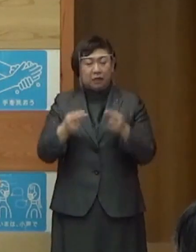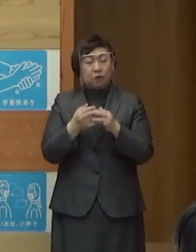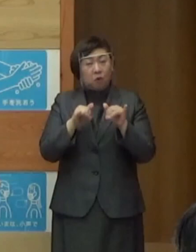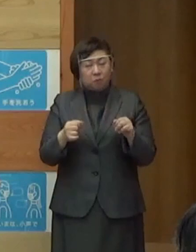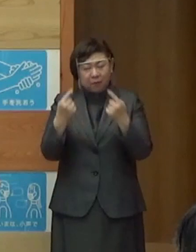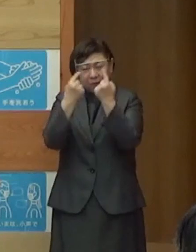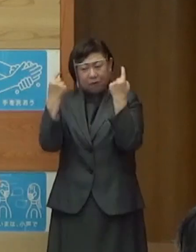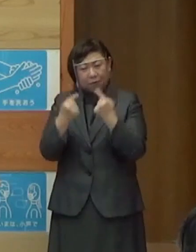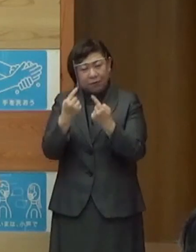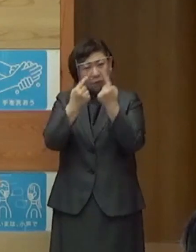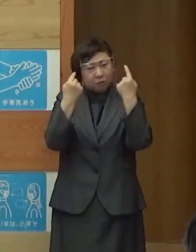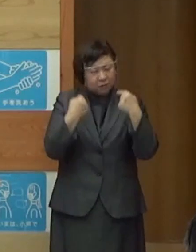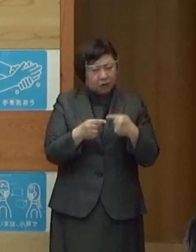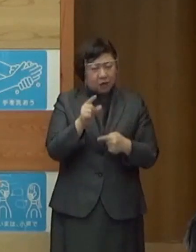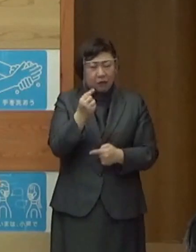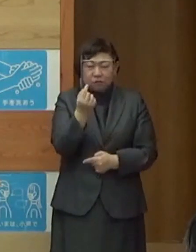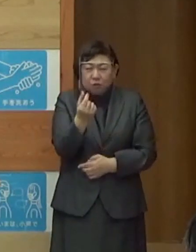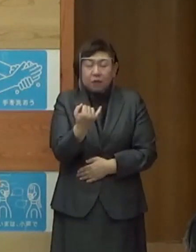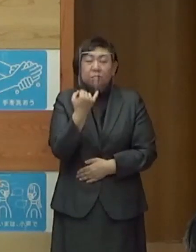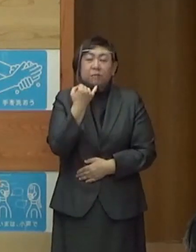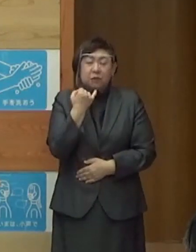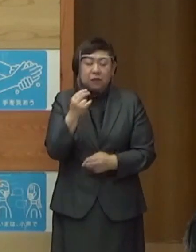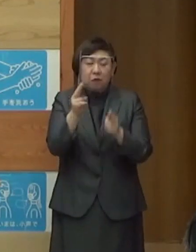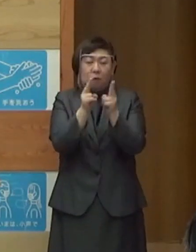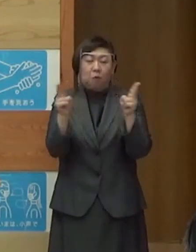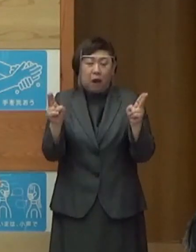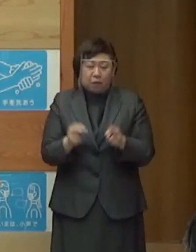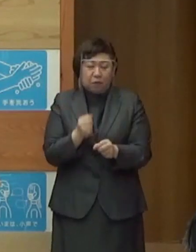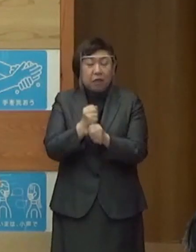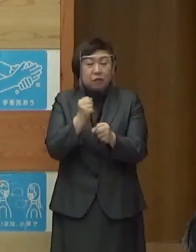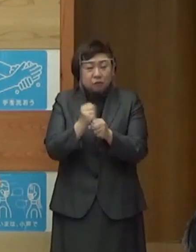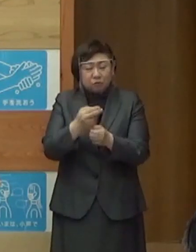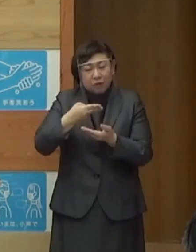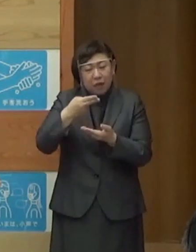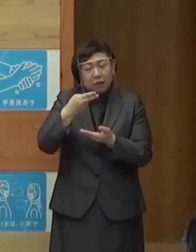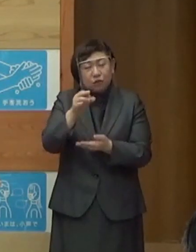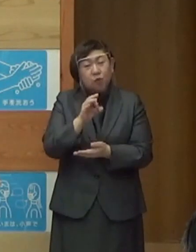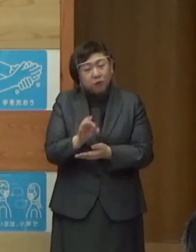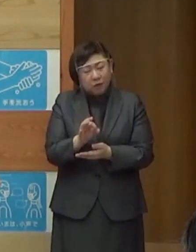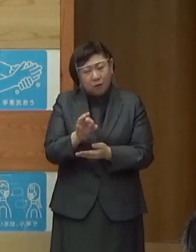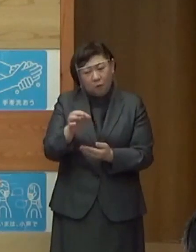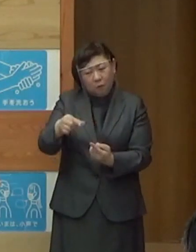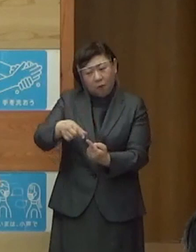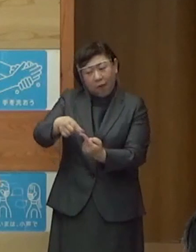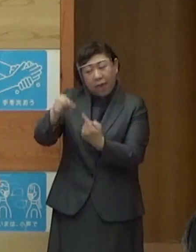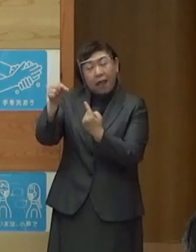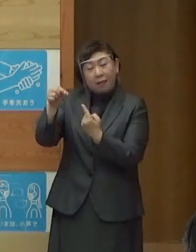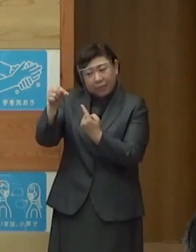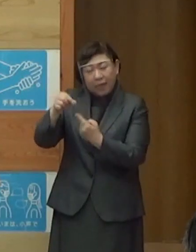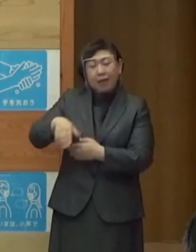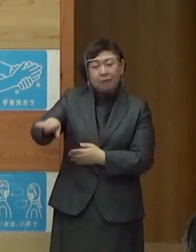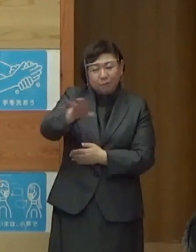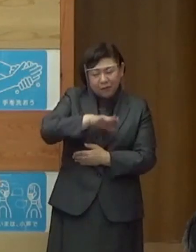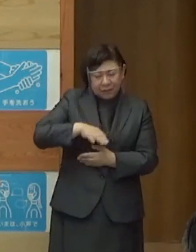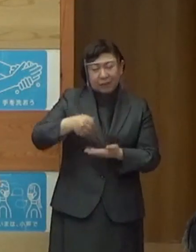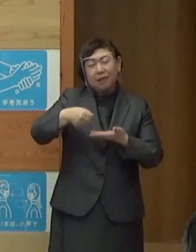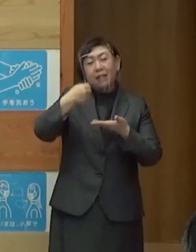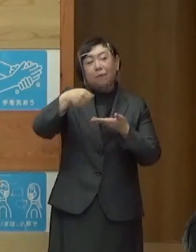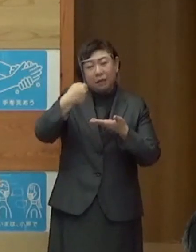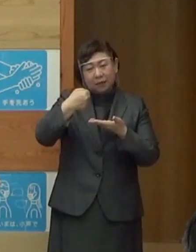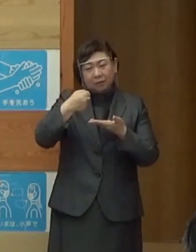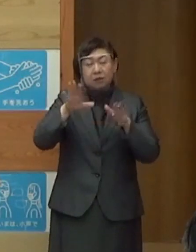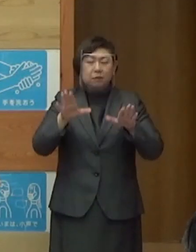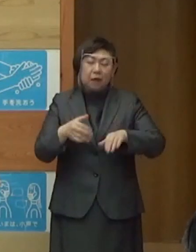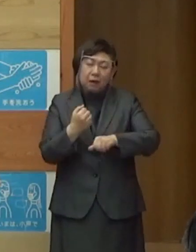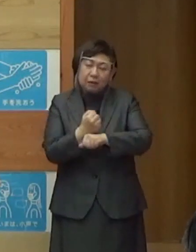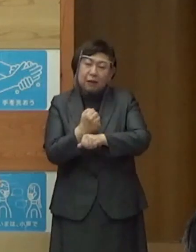が一品でも多くの道産食品、まあ、これを選んでいただいて、そしてみんなで食べて、今大